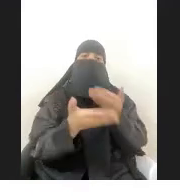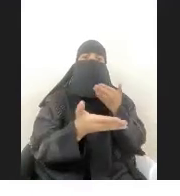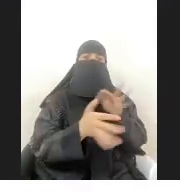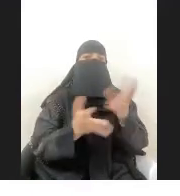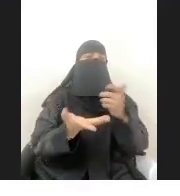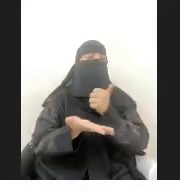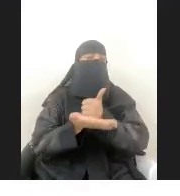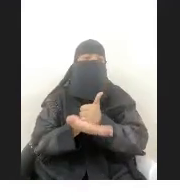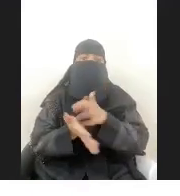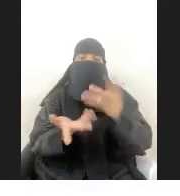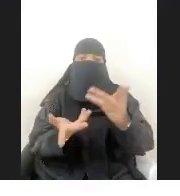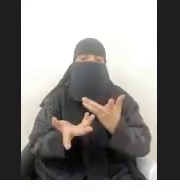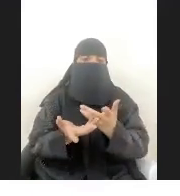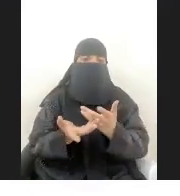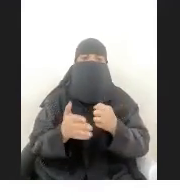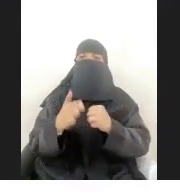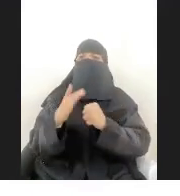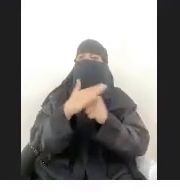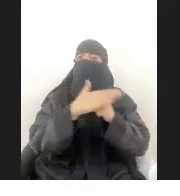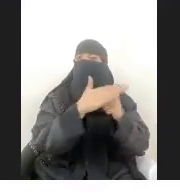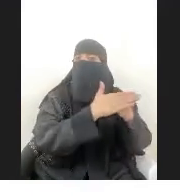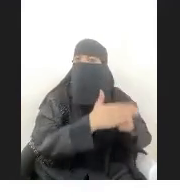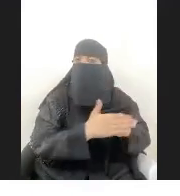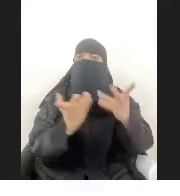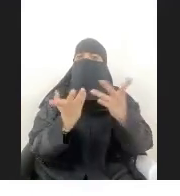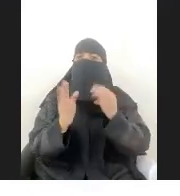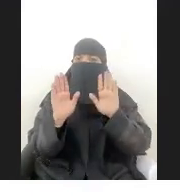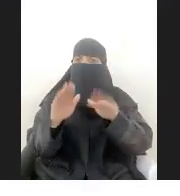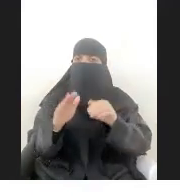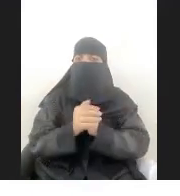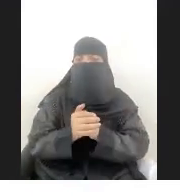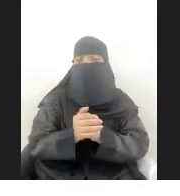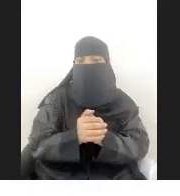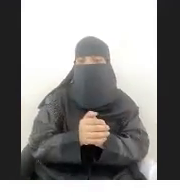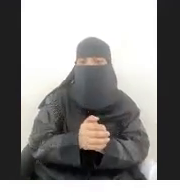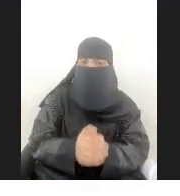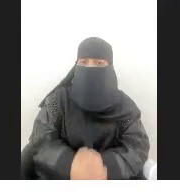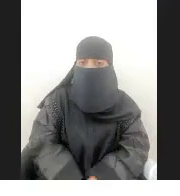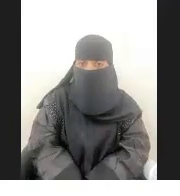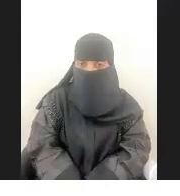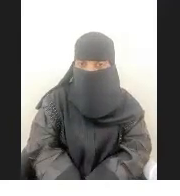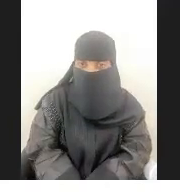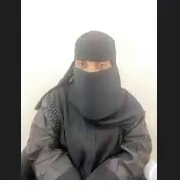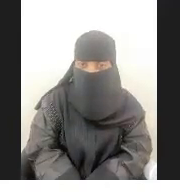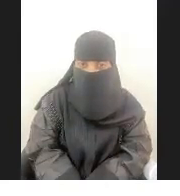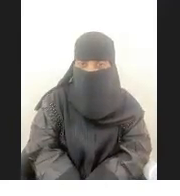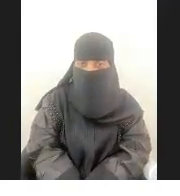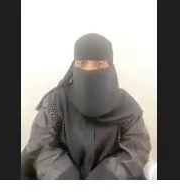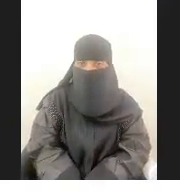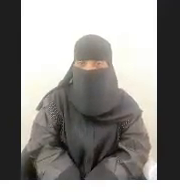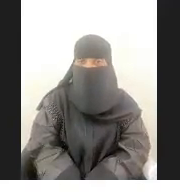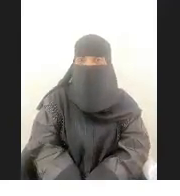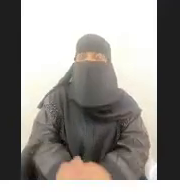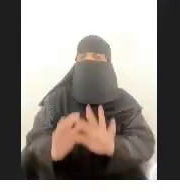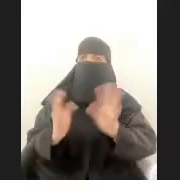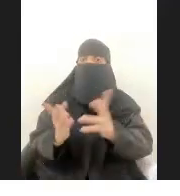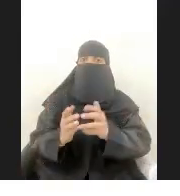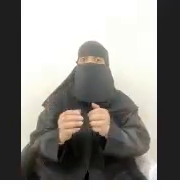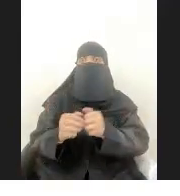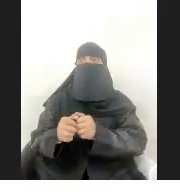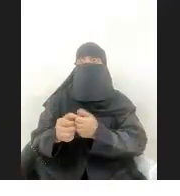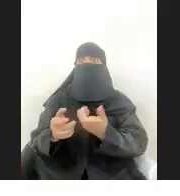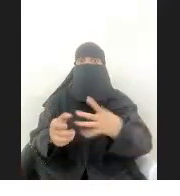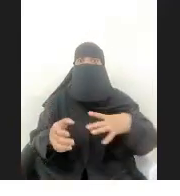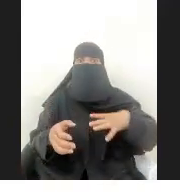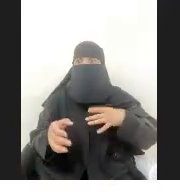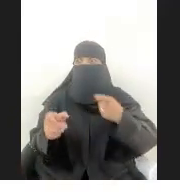هنقسم؟ إيش هنعطي الحضوري وإيش اللي هنعطيه عن بعد؟ كيف ستدير العلاقة ما بين الطريقتين؟